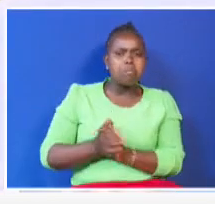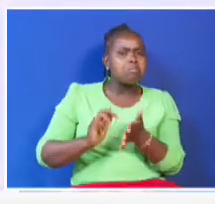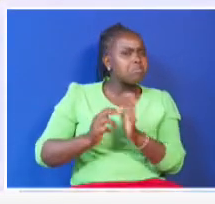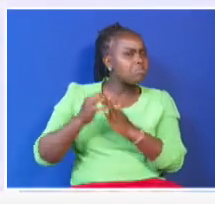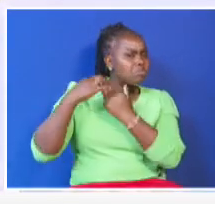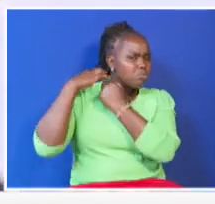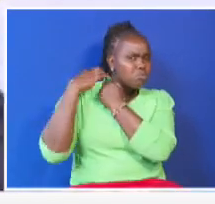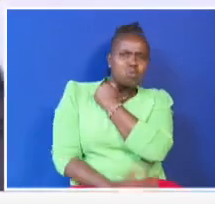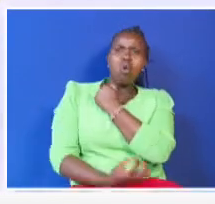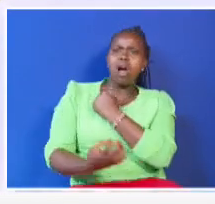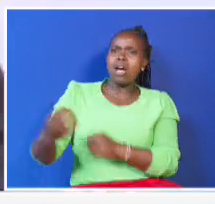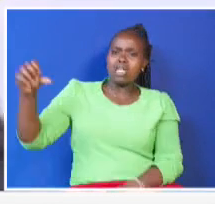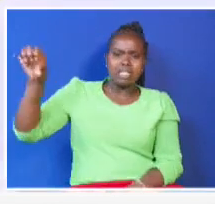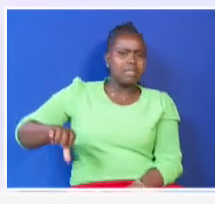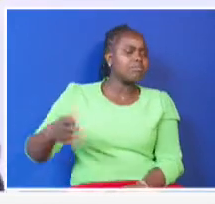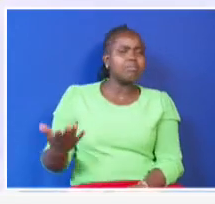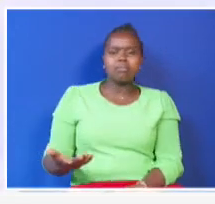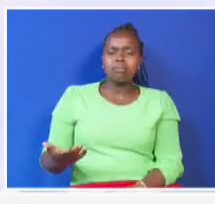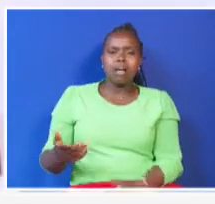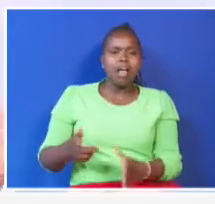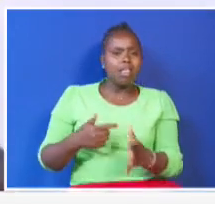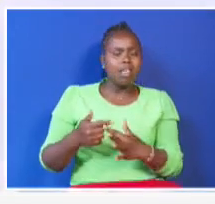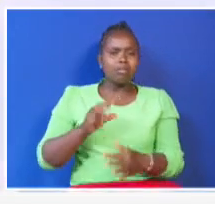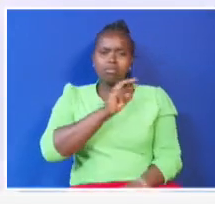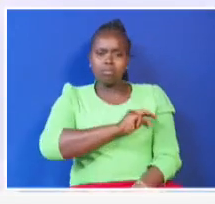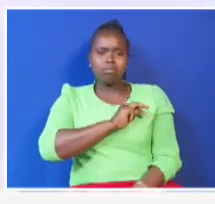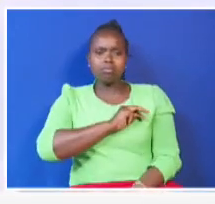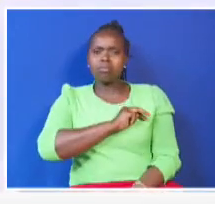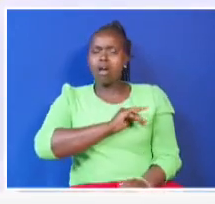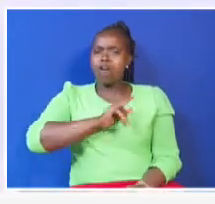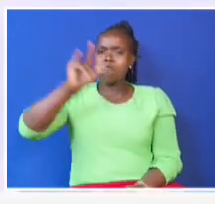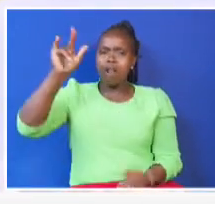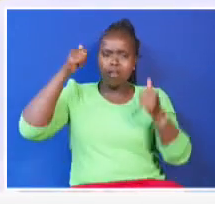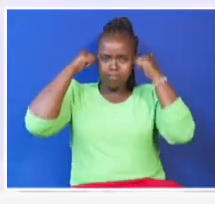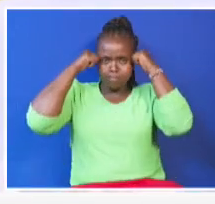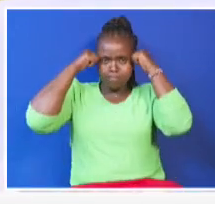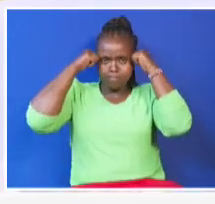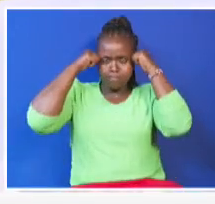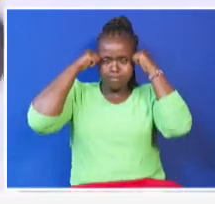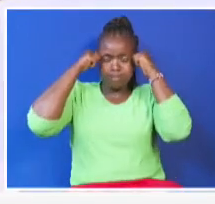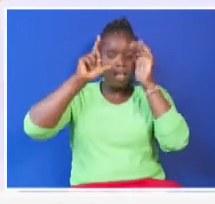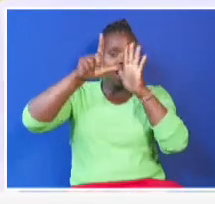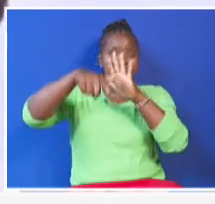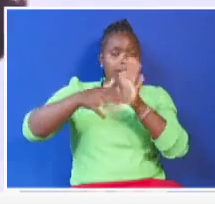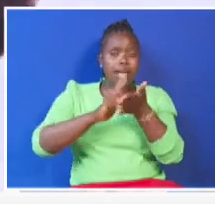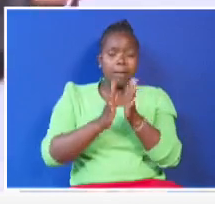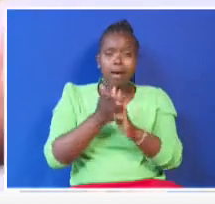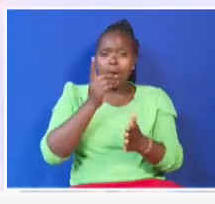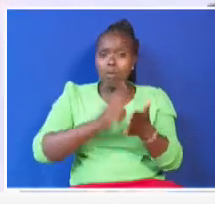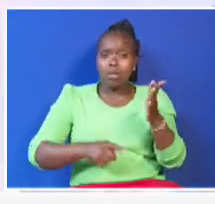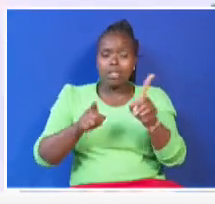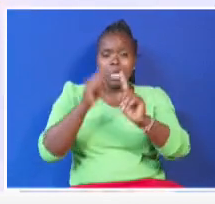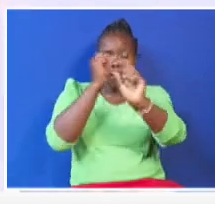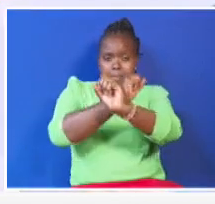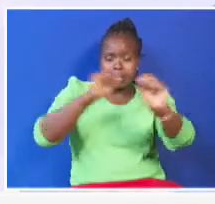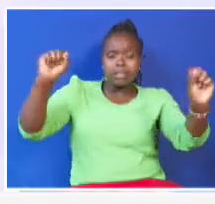tupu. Akachukuliwa na wamishonari akaenda akasoma, baadaye akaja akawa kama rais wa